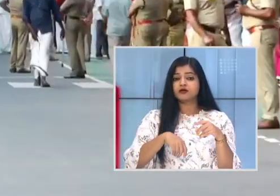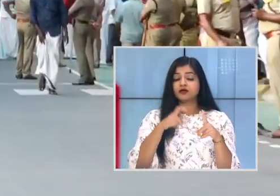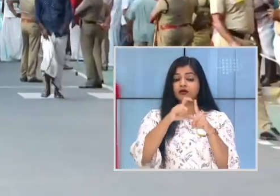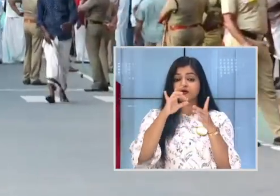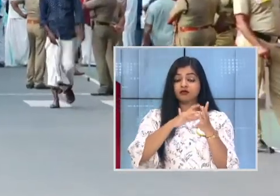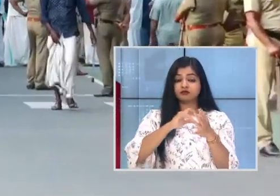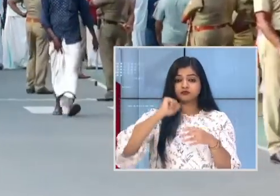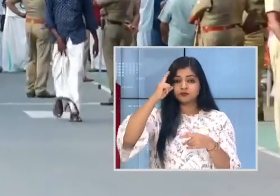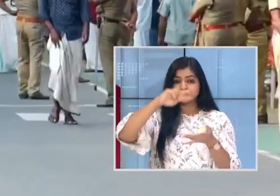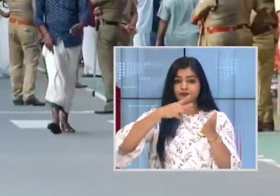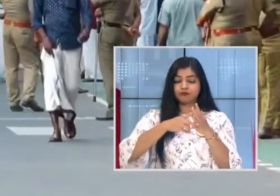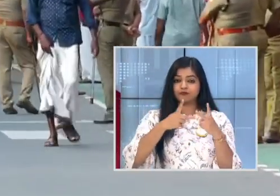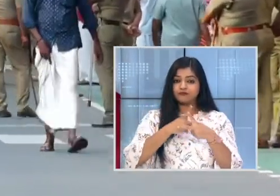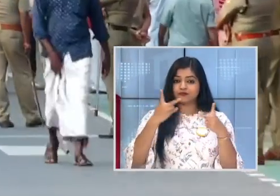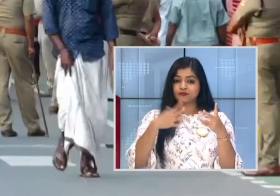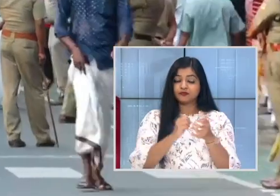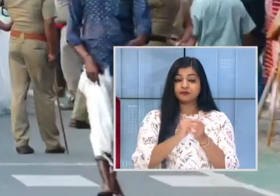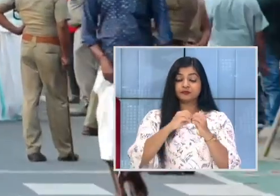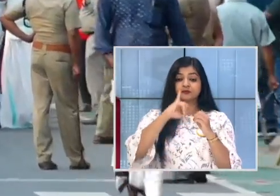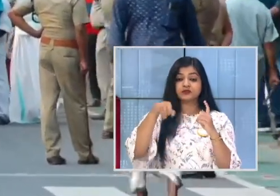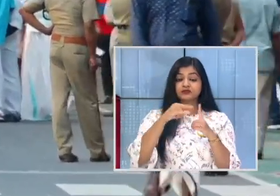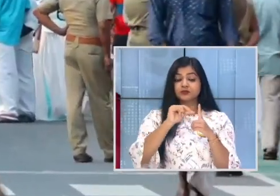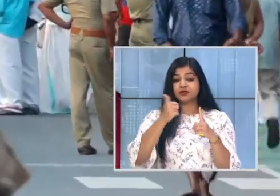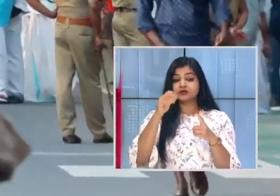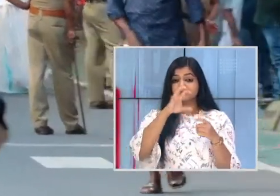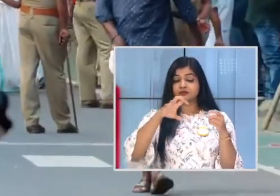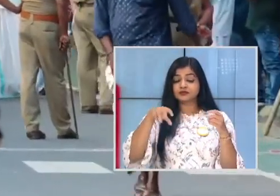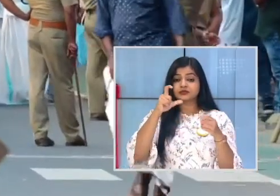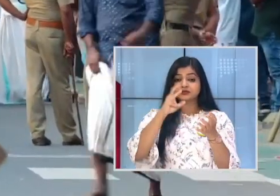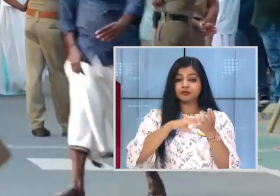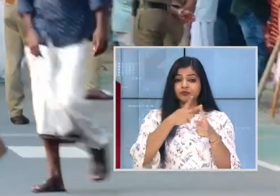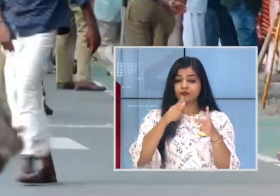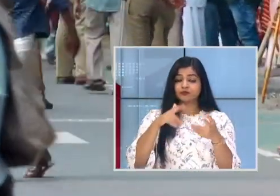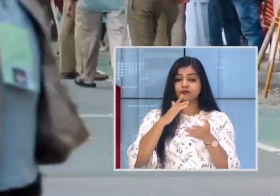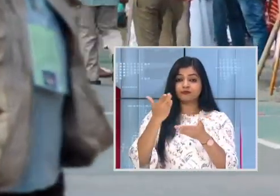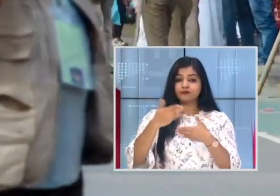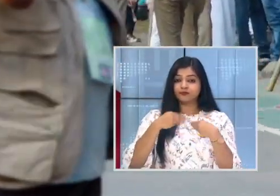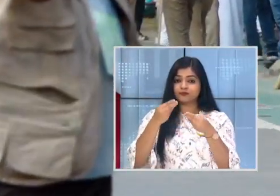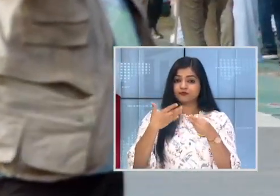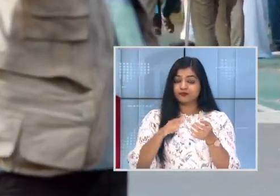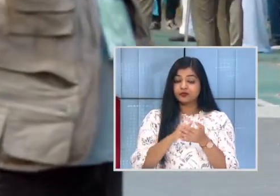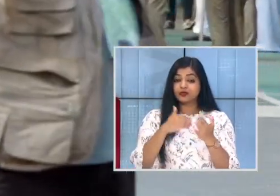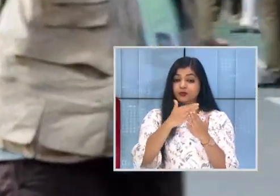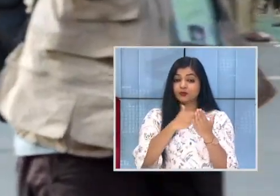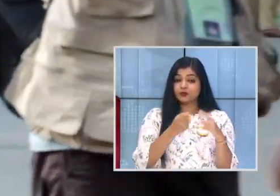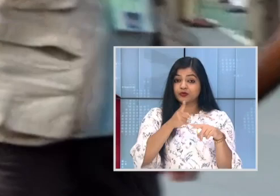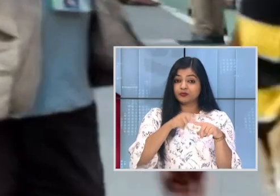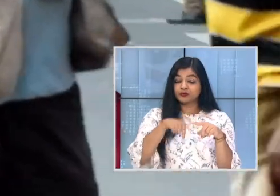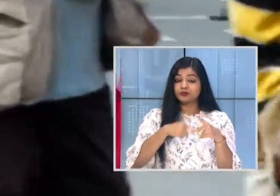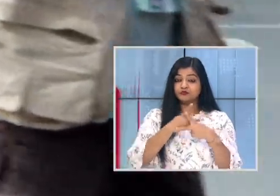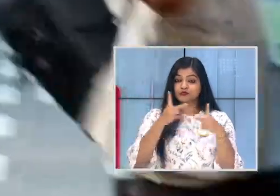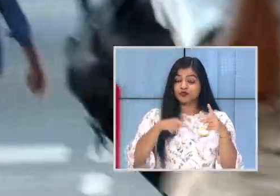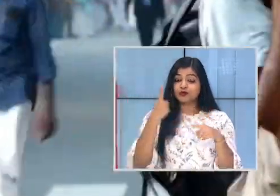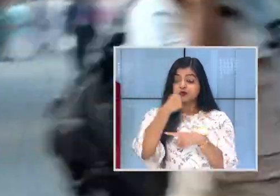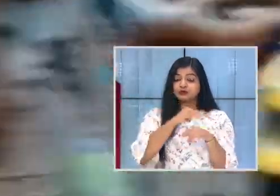പ്രഖ്യാപിക്കുകയും അതിലേക്ക് BJP ഇതര സംസ്ഥാനങ്ങളിലെ മറ്റു മുഖ്യമന്ത്രിമാരെ കൂടി ക്ഷണിക്കുകയും ഒക്കെ ചെയ്തത്. ആ പരിപാടിയൊക്കെ നടക്കുന്നതിനിടെ അതൊക്കെ പ്രഖ്യാപിച്ച അതേ